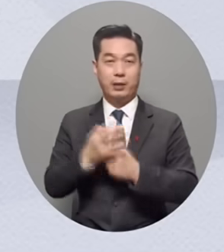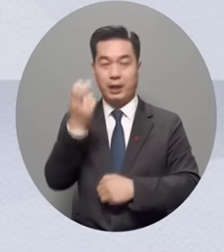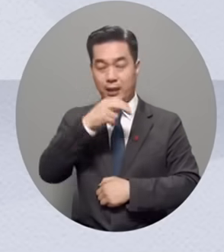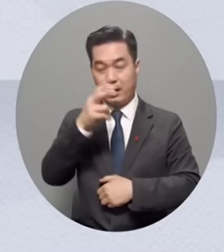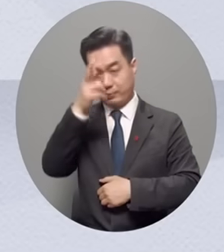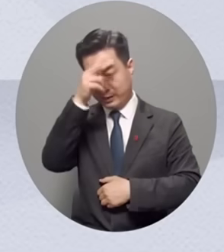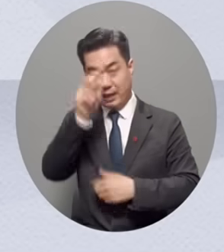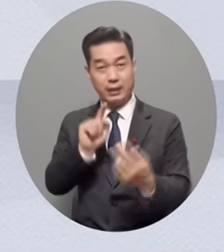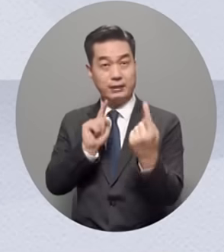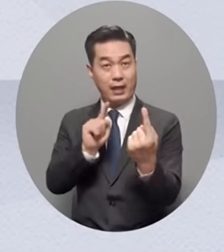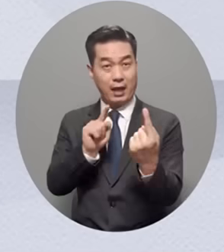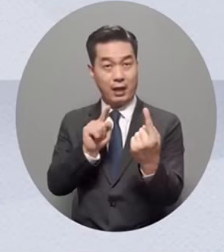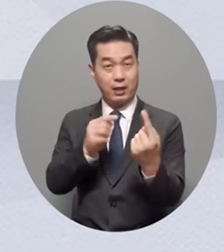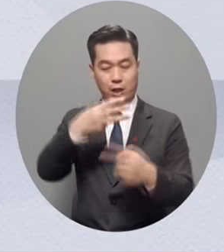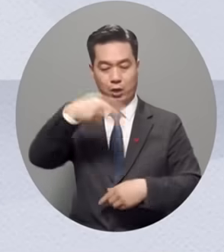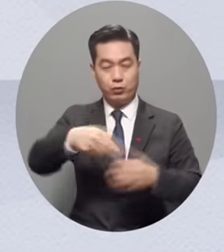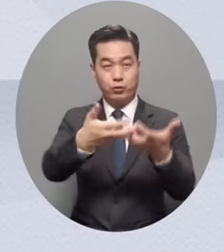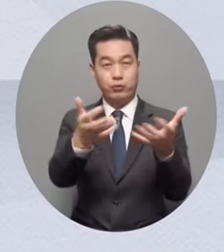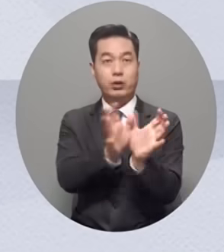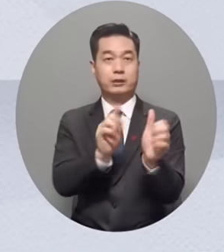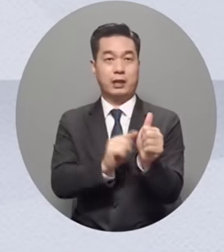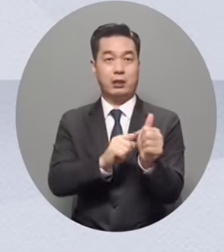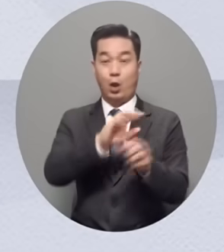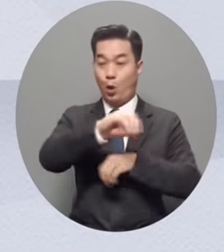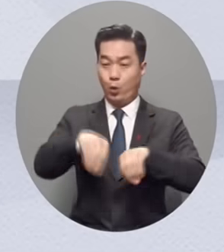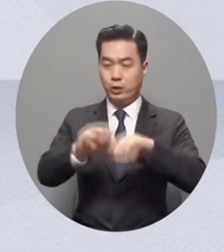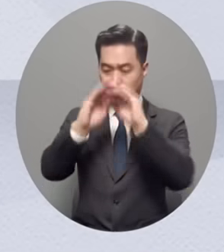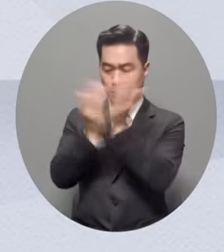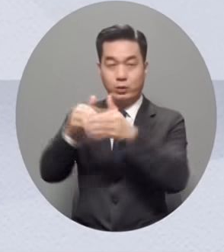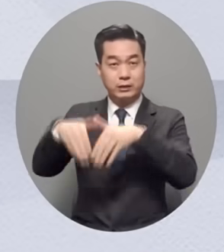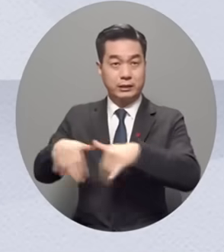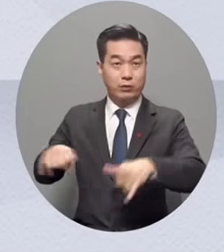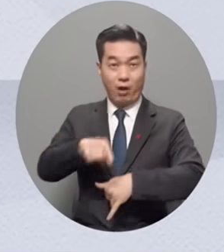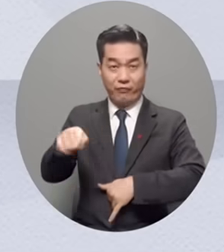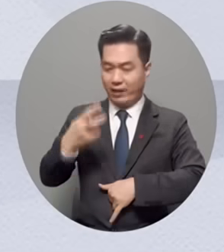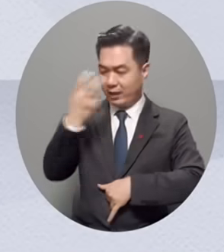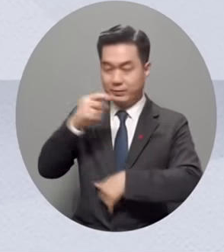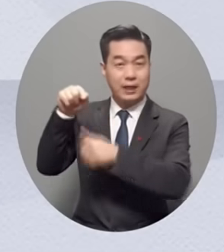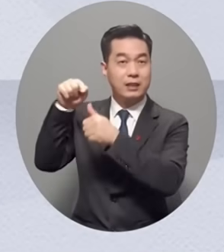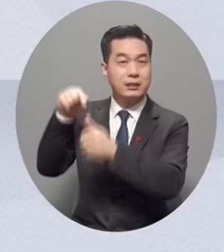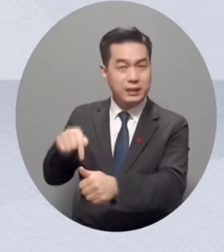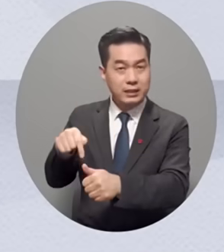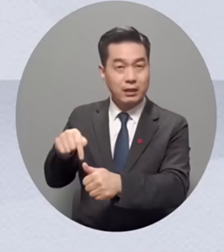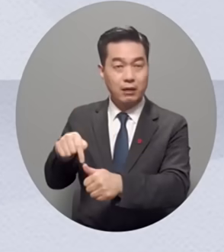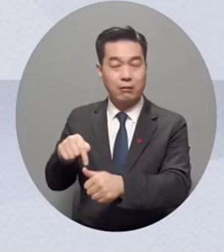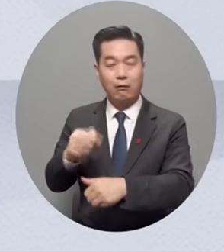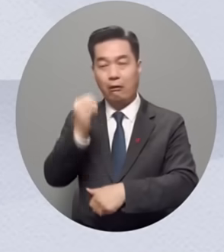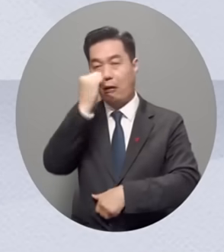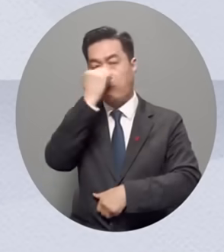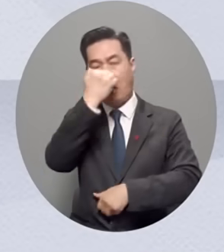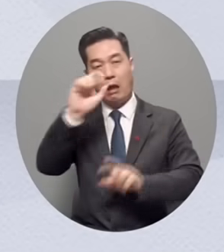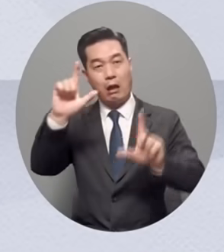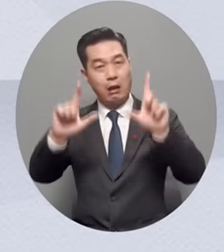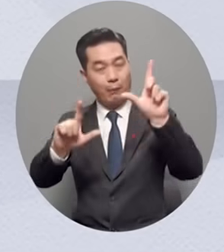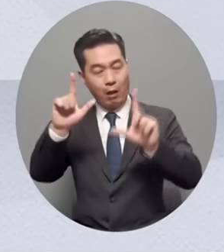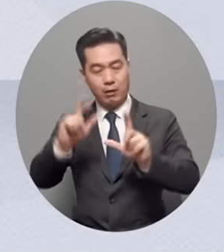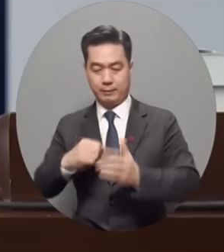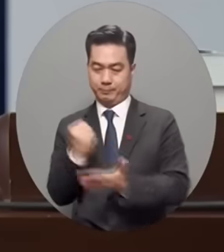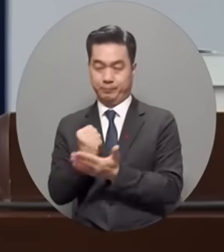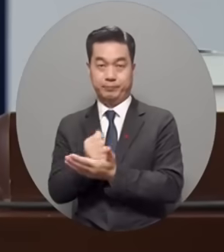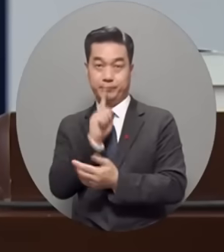대상이 되어야 할 류 위원장이 도리어 전 직원을 상대로 감찰을 지시하는 적반하장의 태도라고